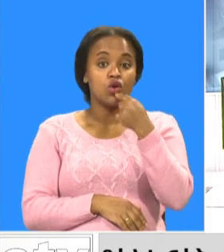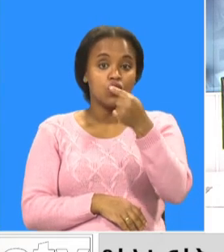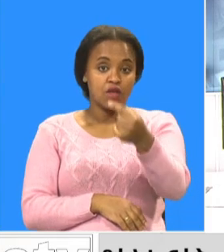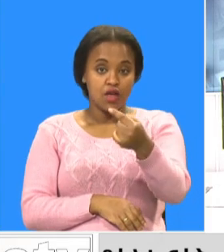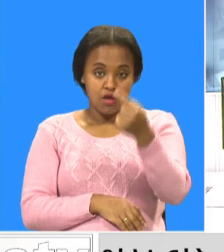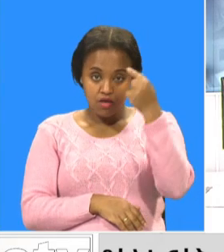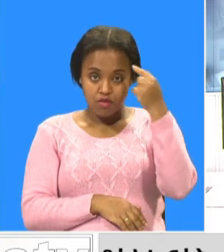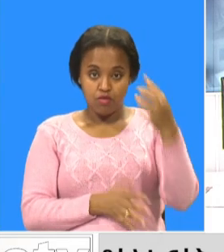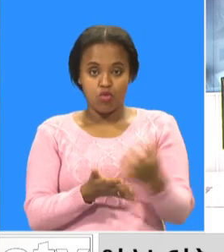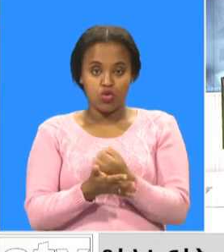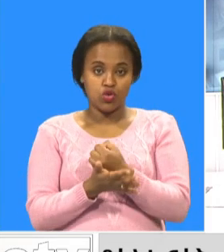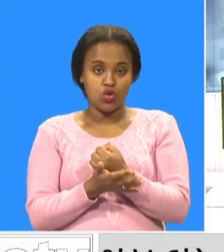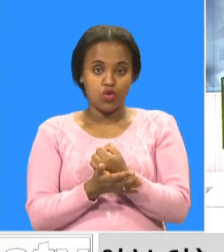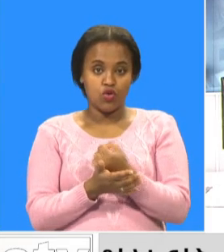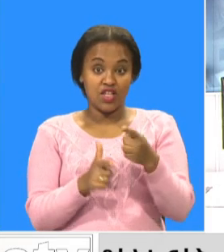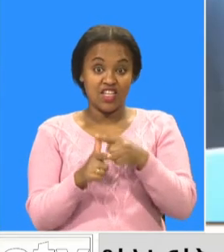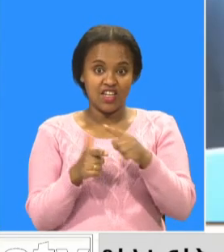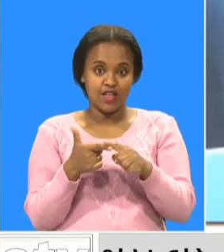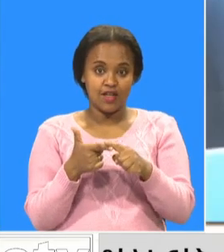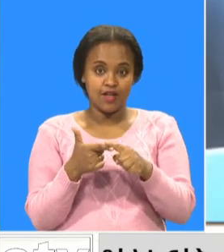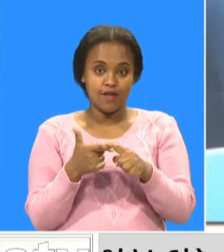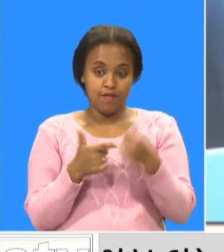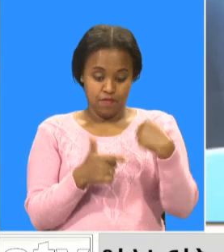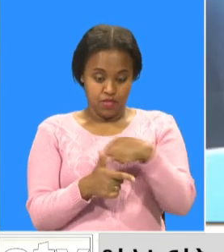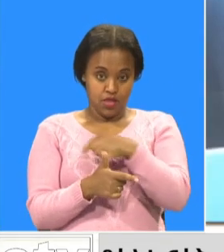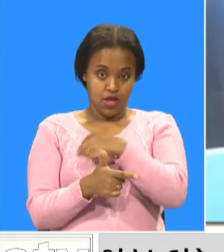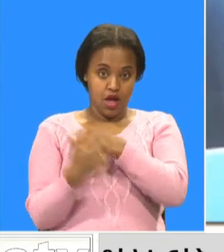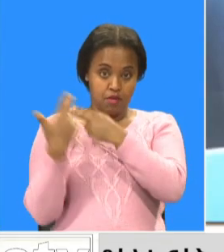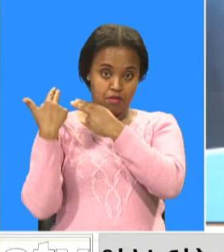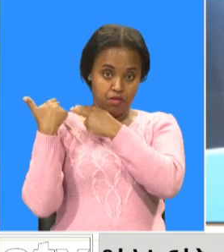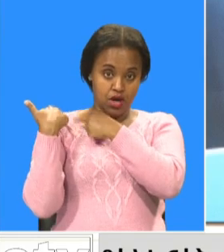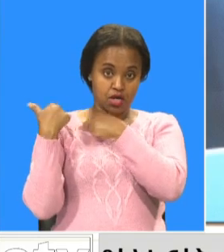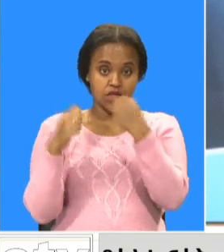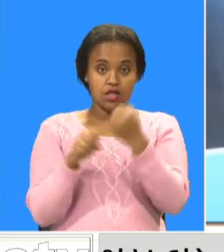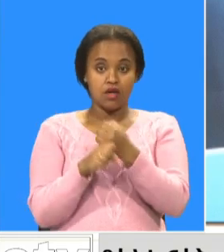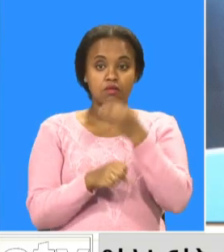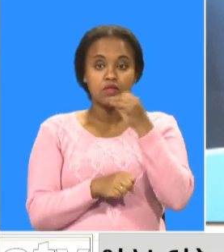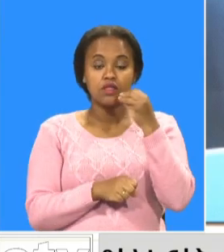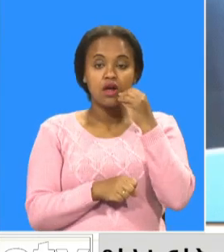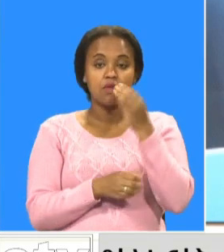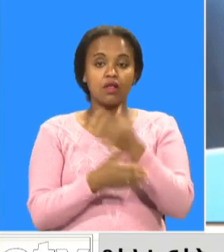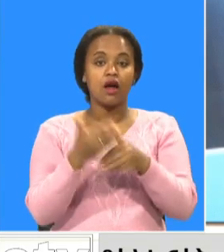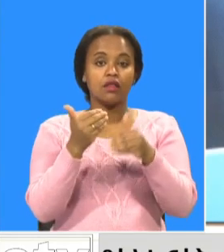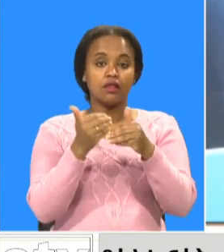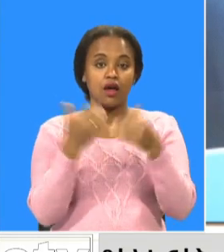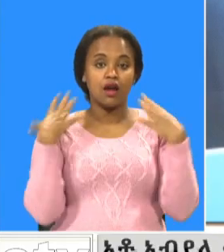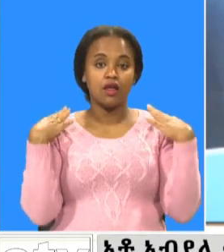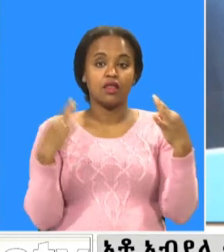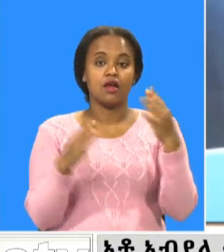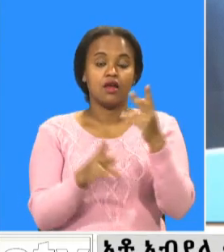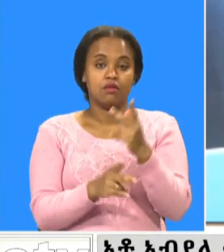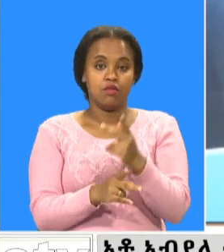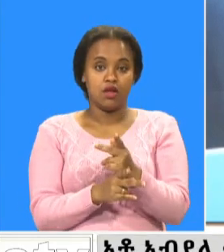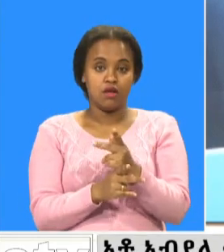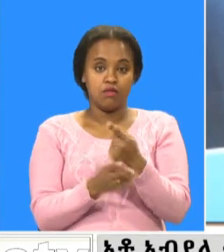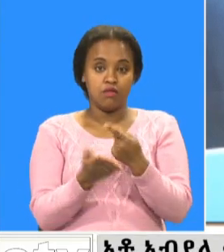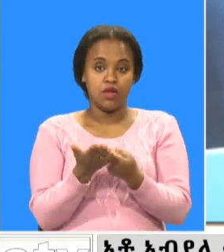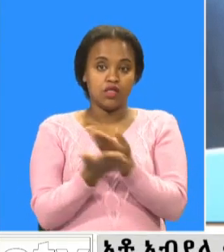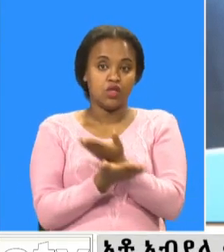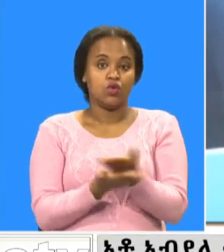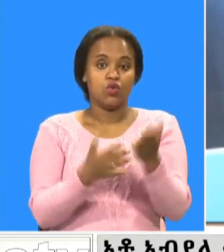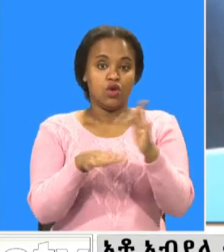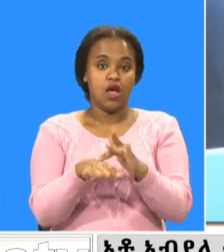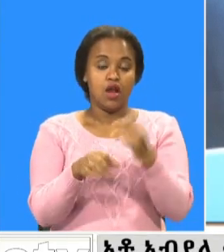የምወስደው። እንግዲህ እኛ ባለስልጣን መስሪያ ቤትም አጠቃላይ የጤና ጥበቃም እና በዚህ ጉዳይ ላይ